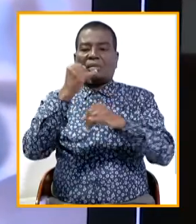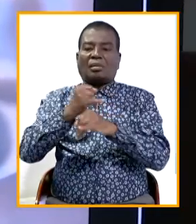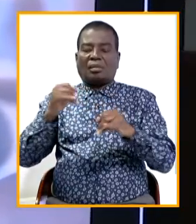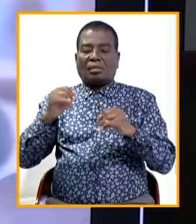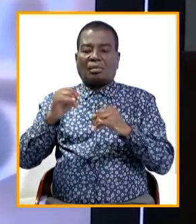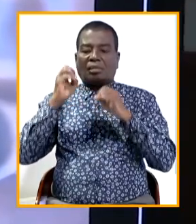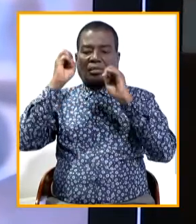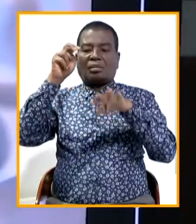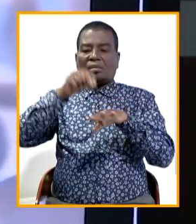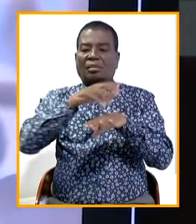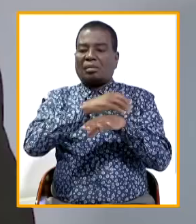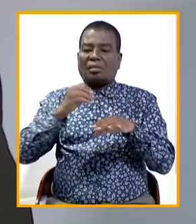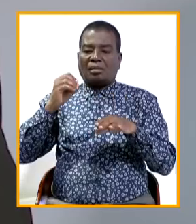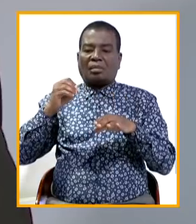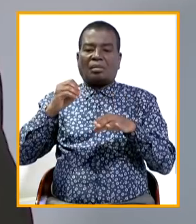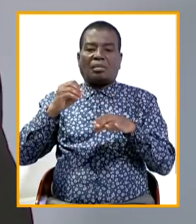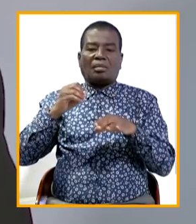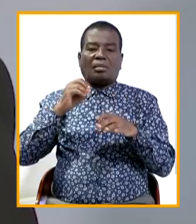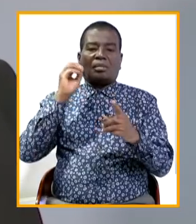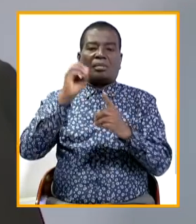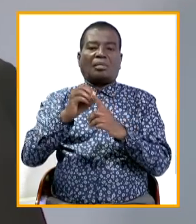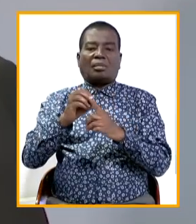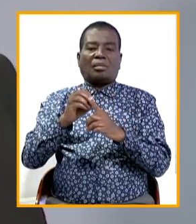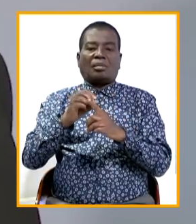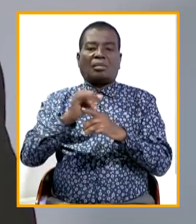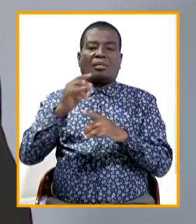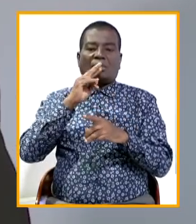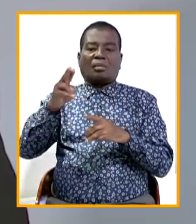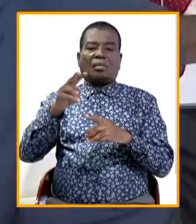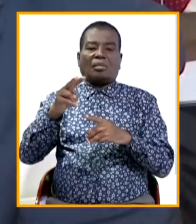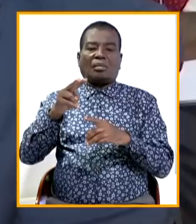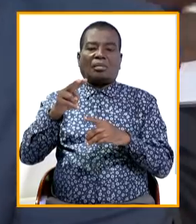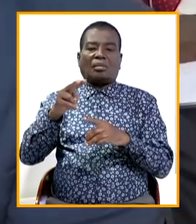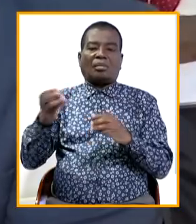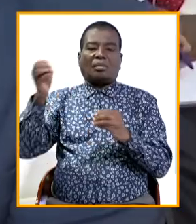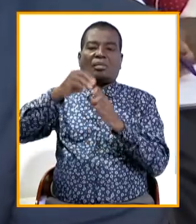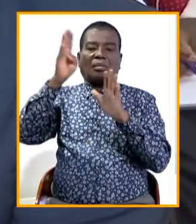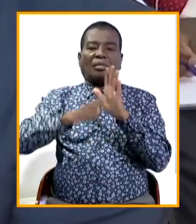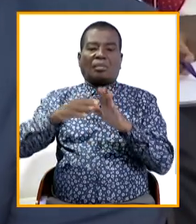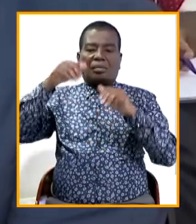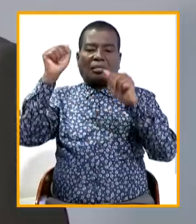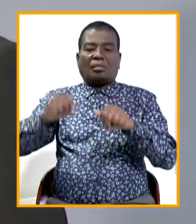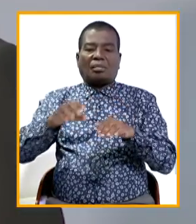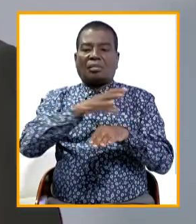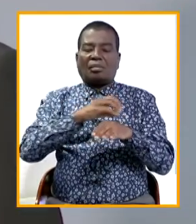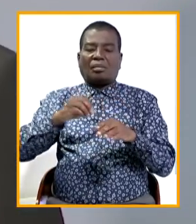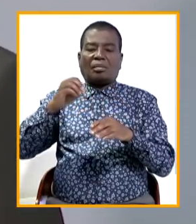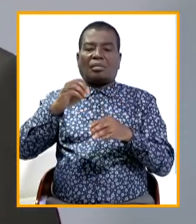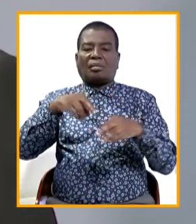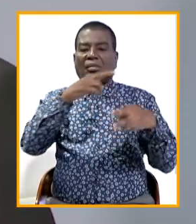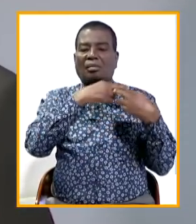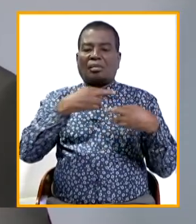d'éducation, UNESCO, BIE. Les objectifs indirects sont le renforcement des compétences des cadres, le